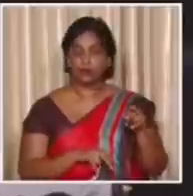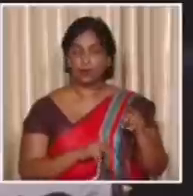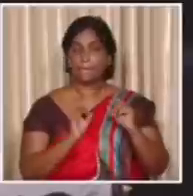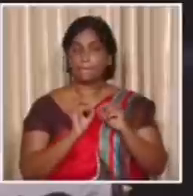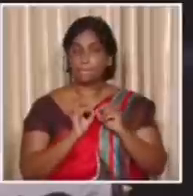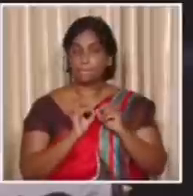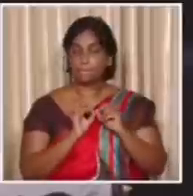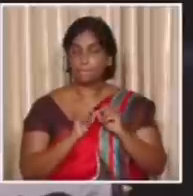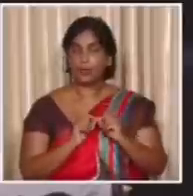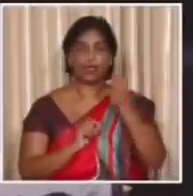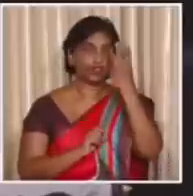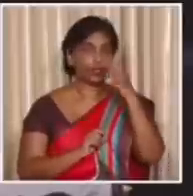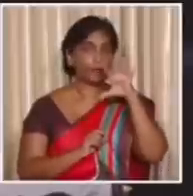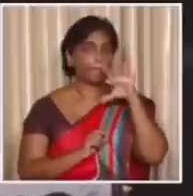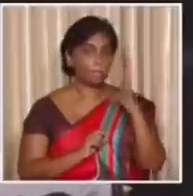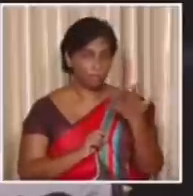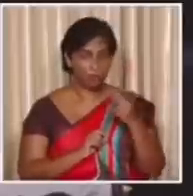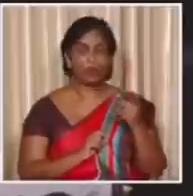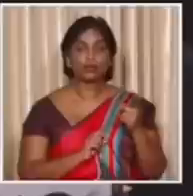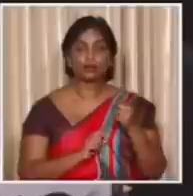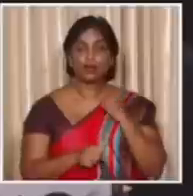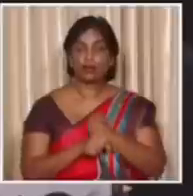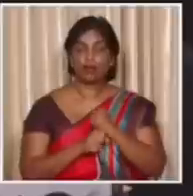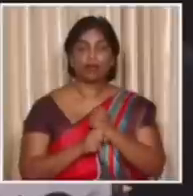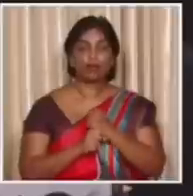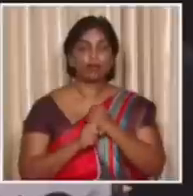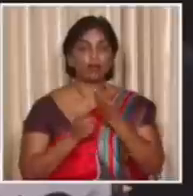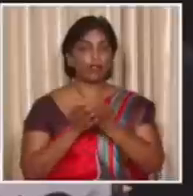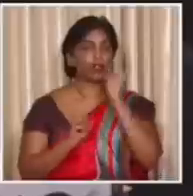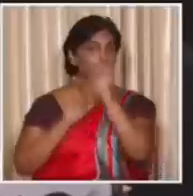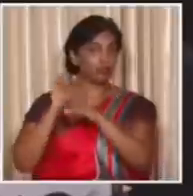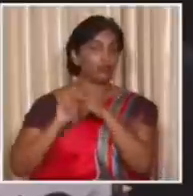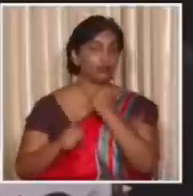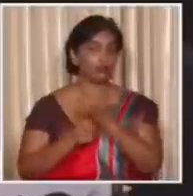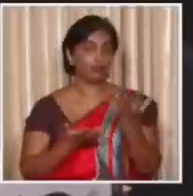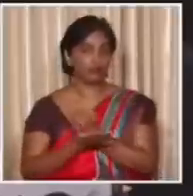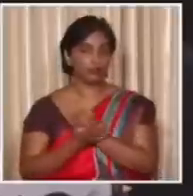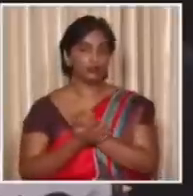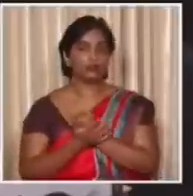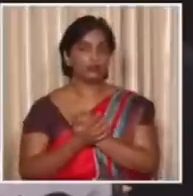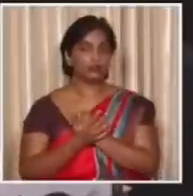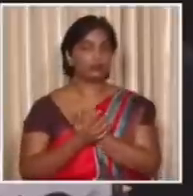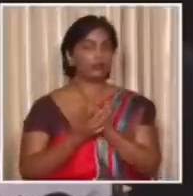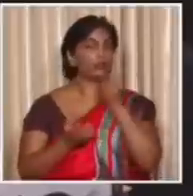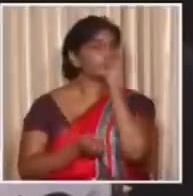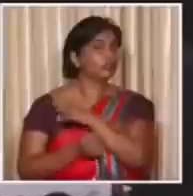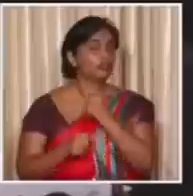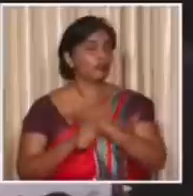බිලියන 3500ක් විතර භාණ්ඩාගාර බැඳුම් කරවල ආයෝජනය කරලා තිබෙනවා ආයෝජනය කියන්නේ මොකද්ද කරු